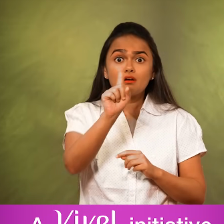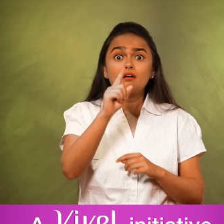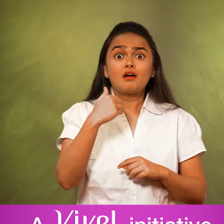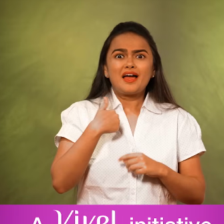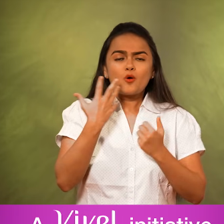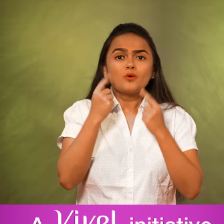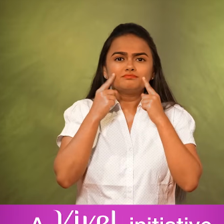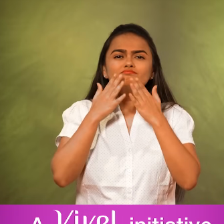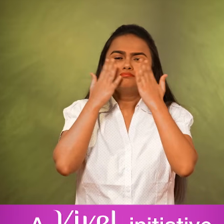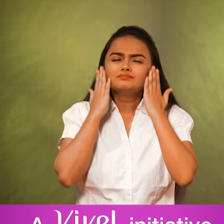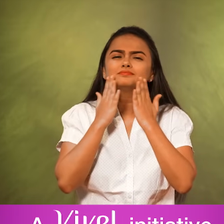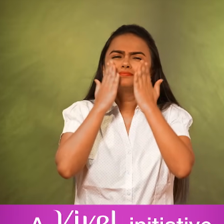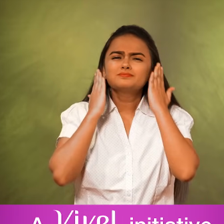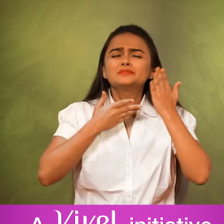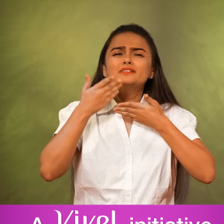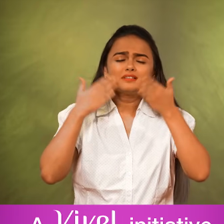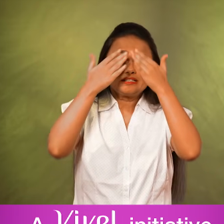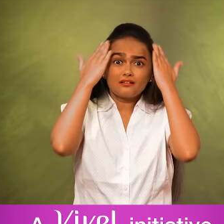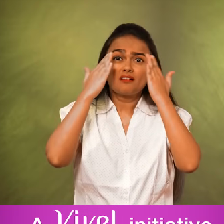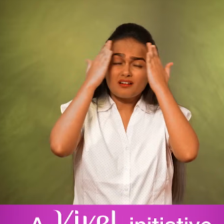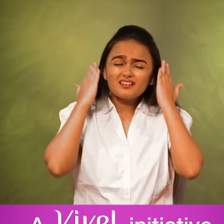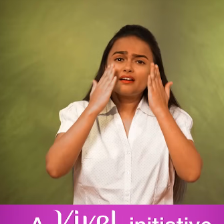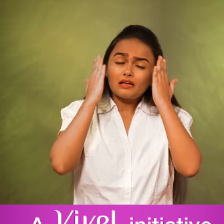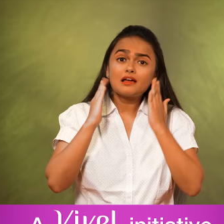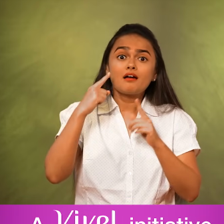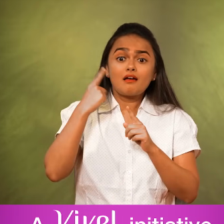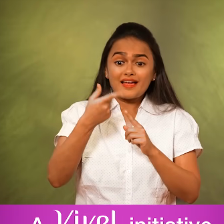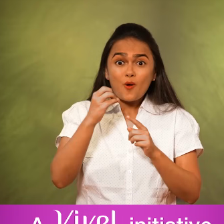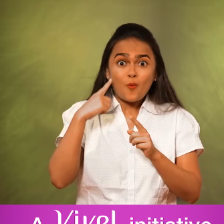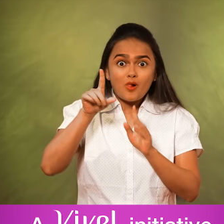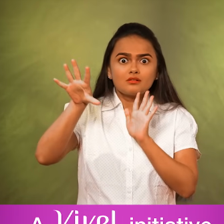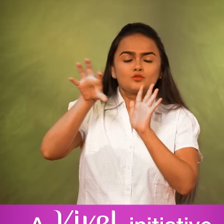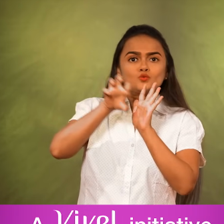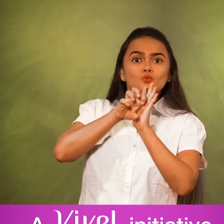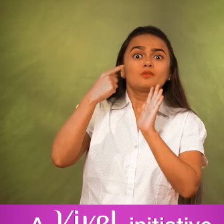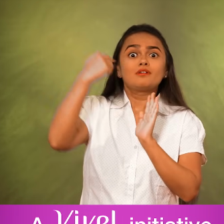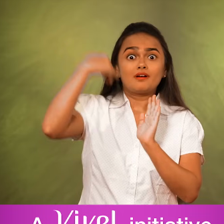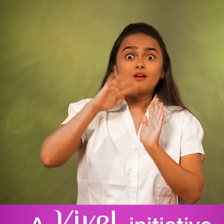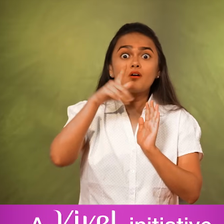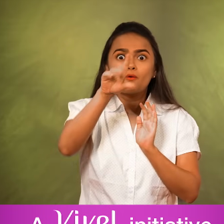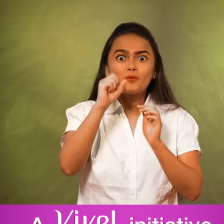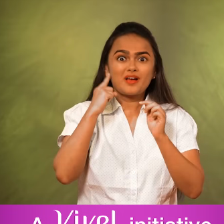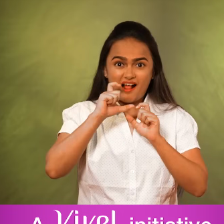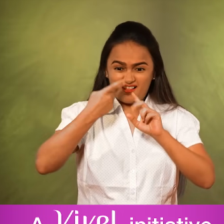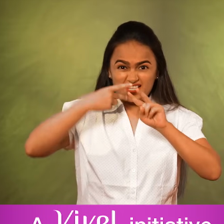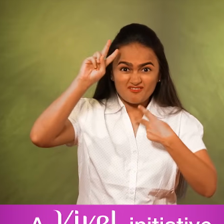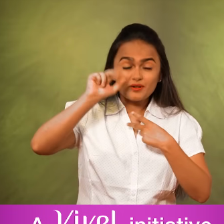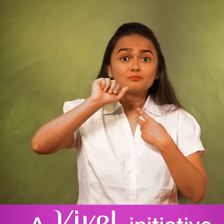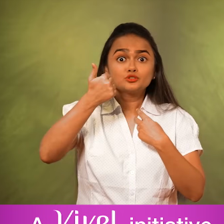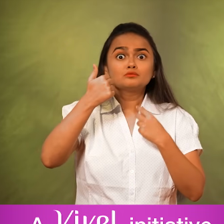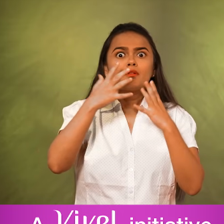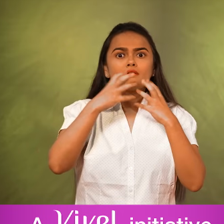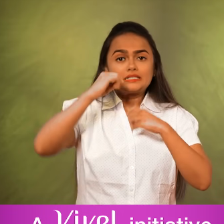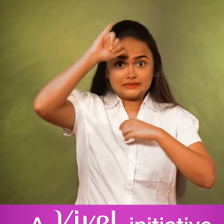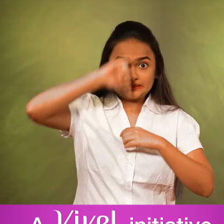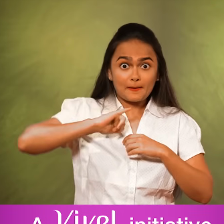वेल एंड आई लाइक टू जस्ट मसाज माई फेस एंड टेक माई टाइम टू लेट इट एब्जॉर्ब इनटू माई स्किन। इट एनहांस योर कॉम्प्लेक्शन, वर्क्स